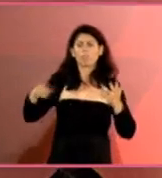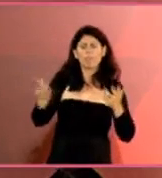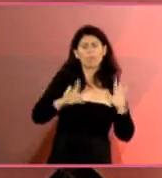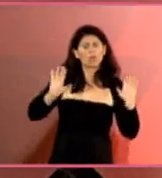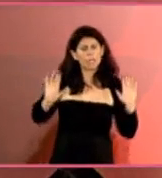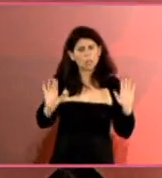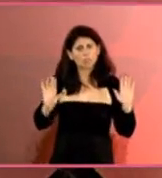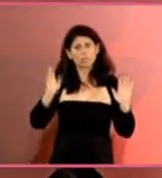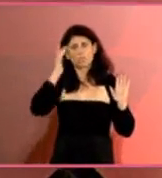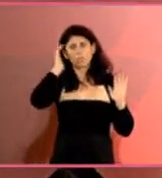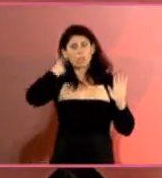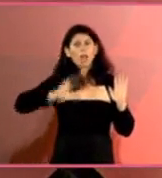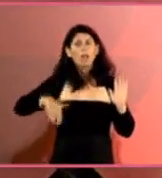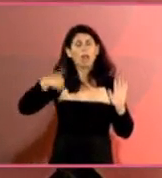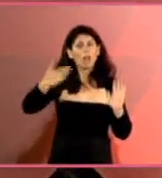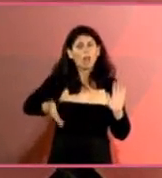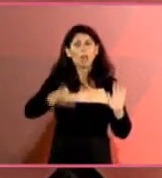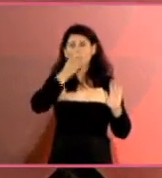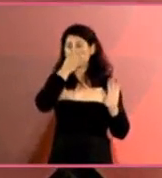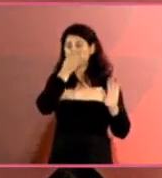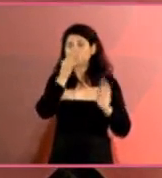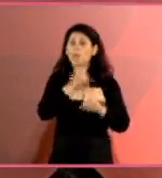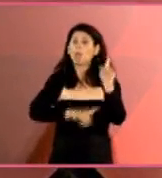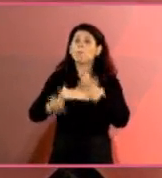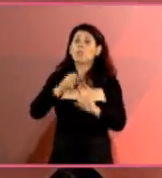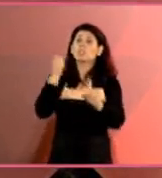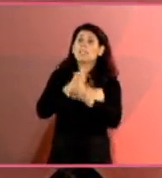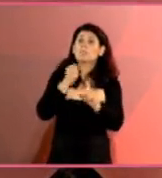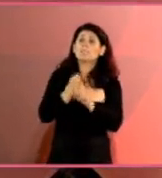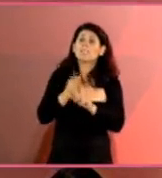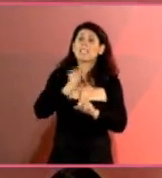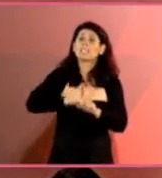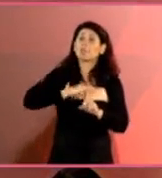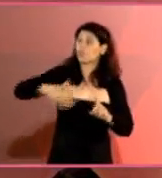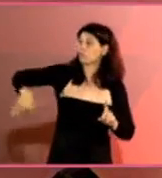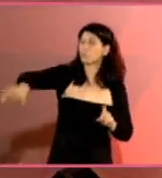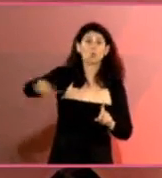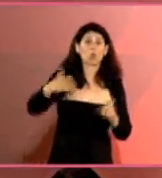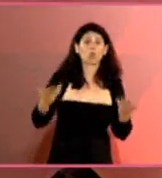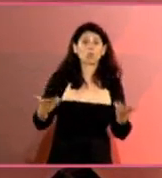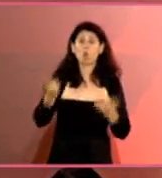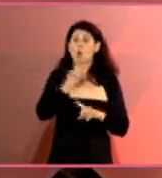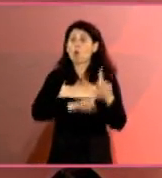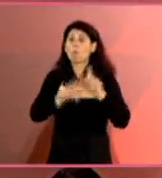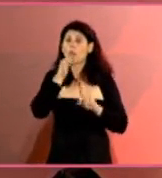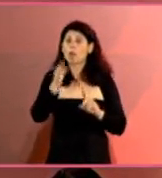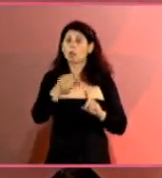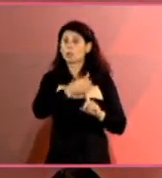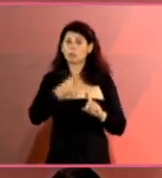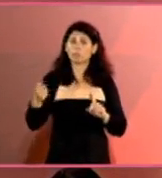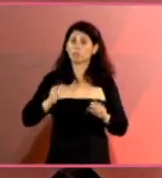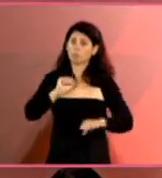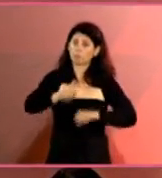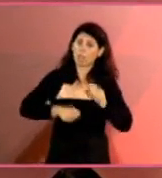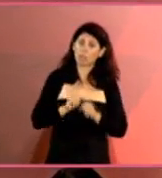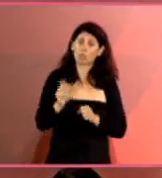τους, ας δουν ποιος υπερασπίζεται τα συμφέροντα του κόσμου. Ποιος λέει ότι μόνο με αγώνα